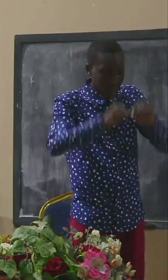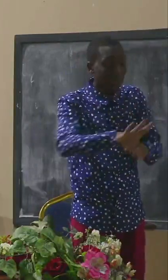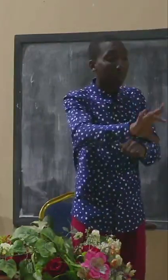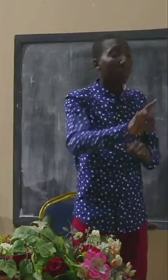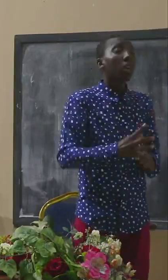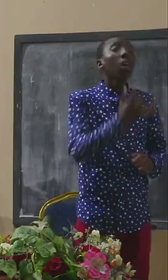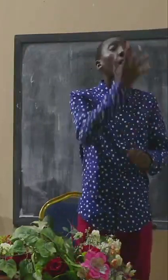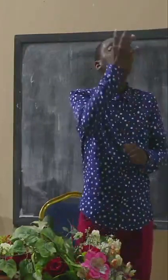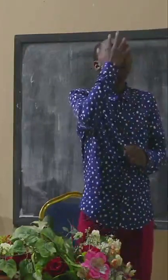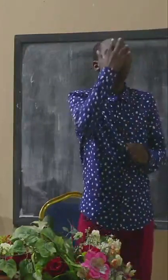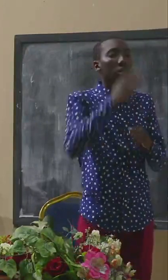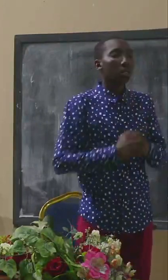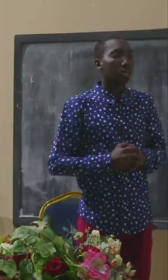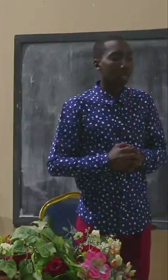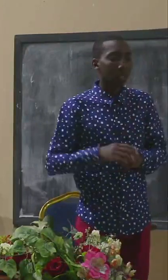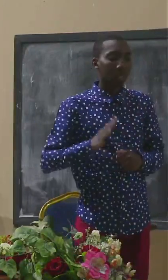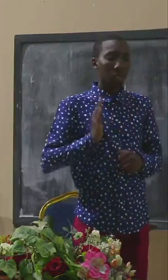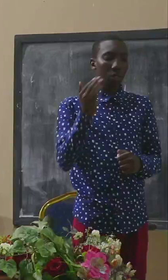soit confus.